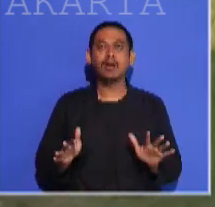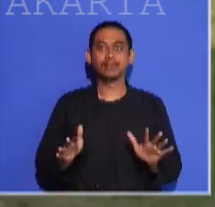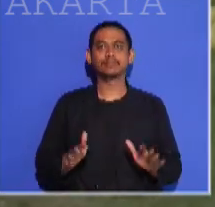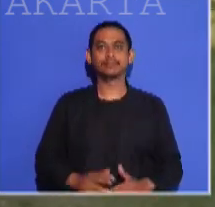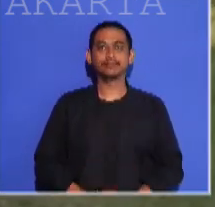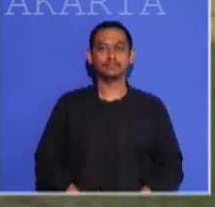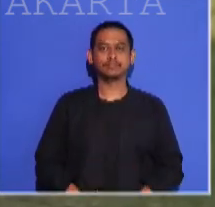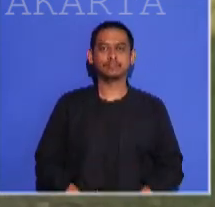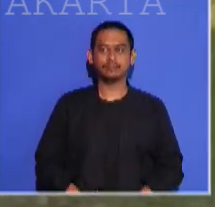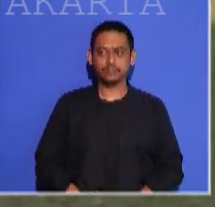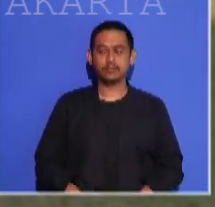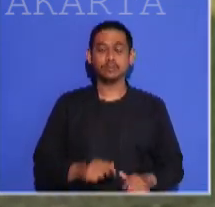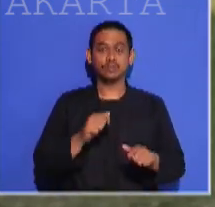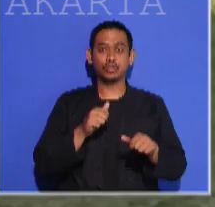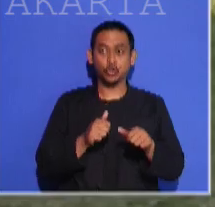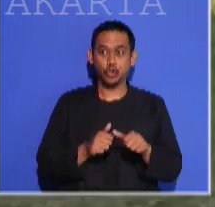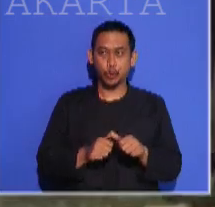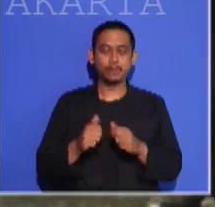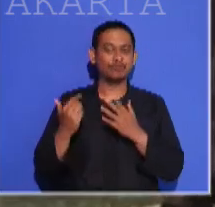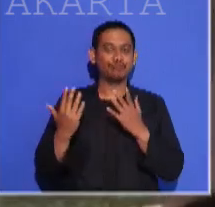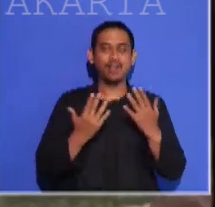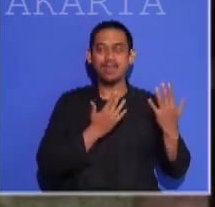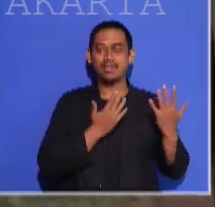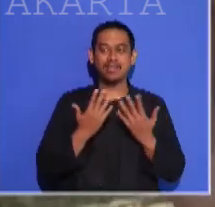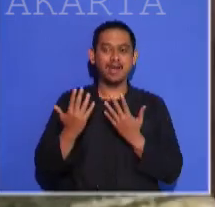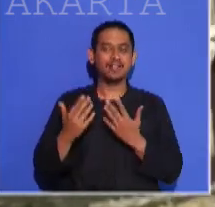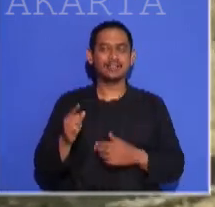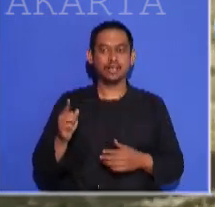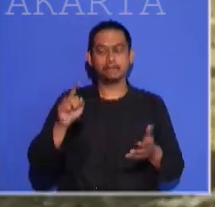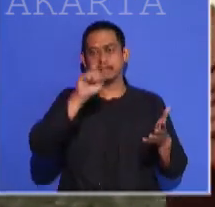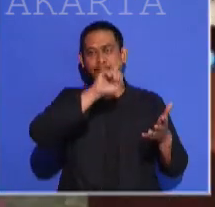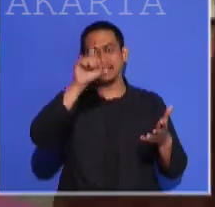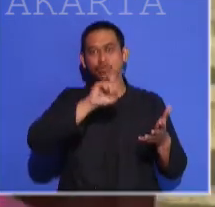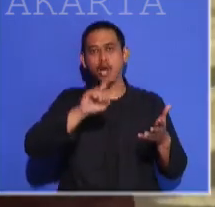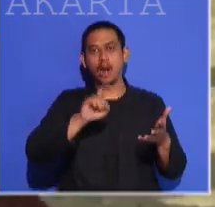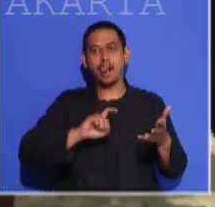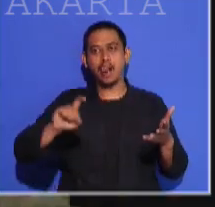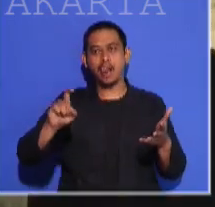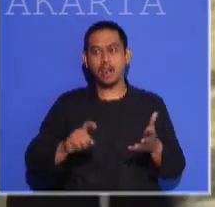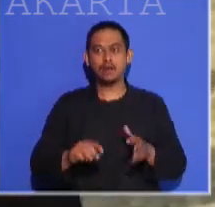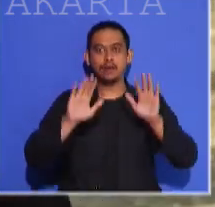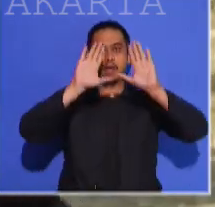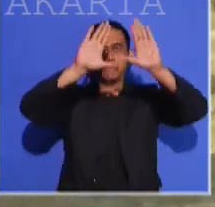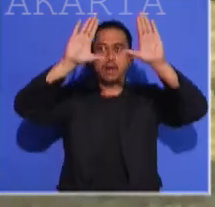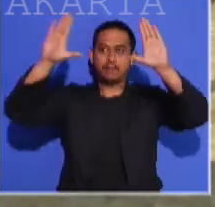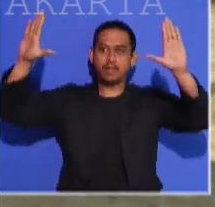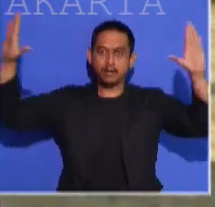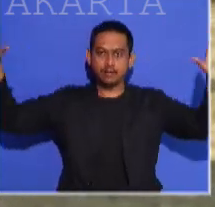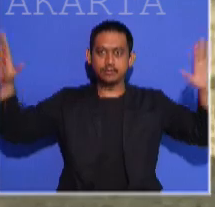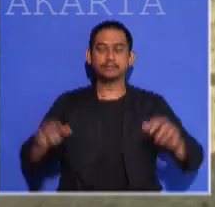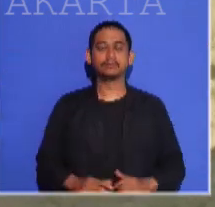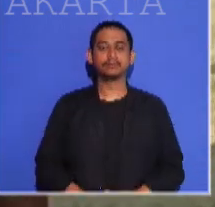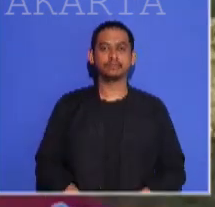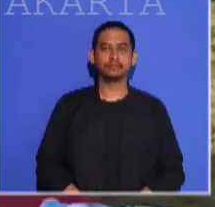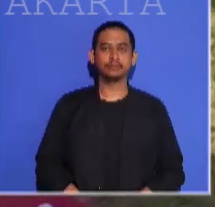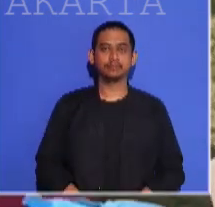untukemiah hari ulang tahun kemerekaan Republik Indonesia aksi membatik ini juga digelar untuk menyambut hari Pramuka ke3 yang bertepatan dengan hari